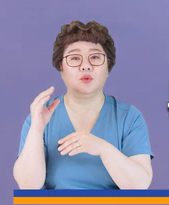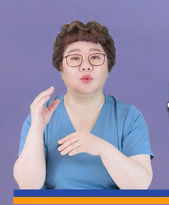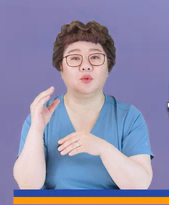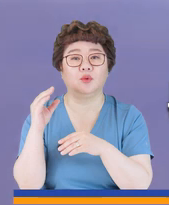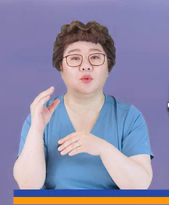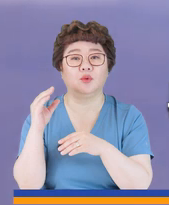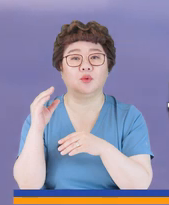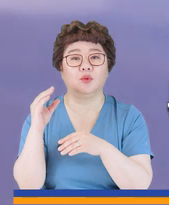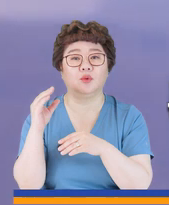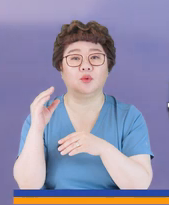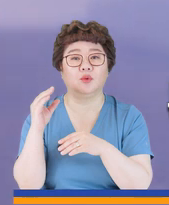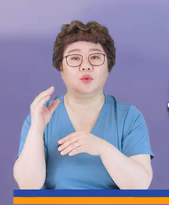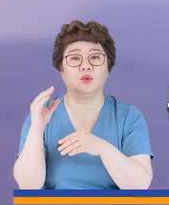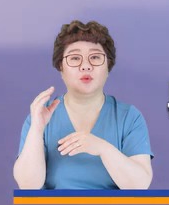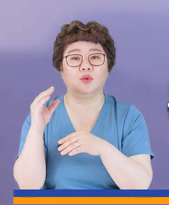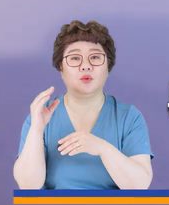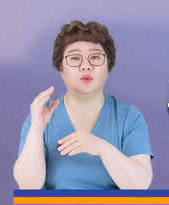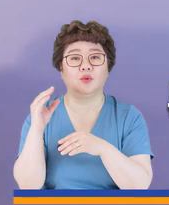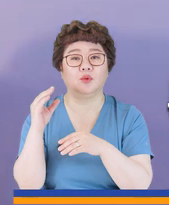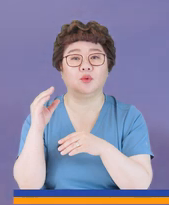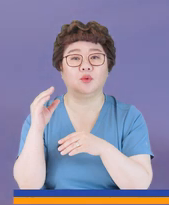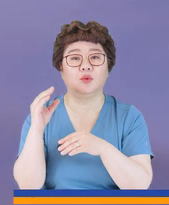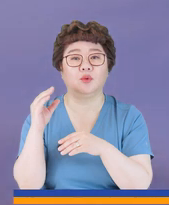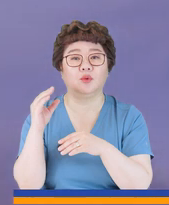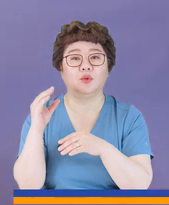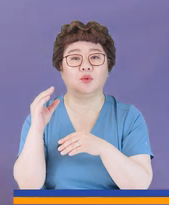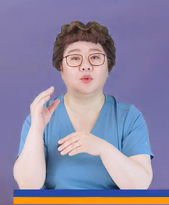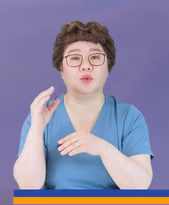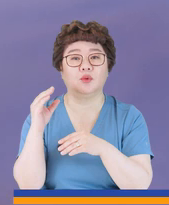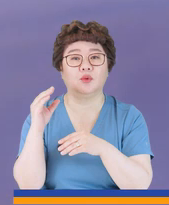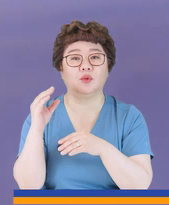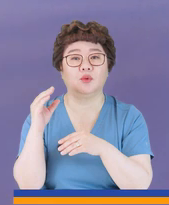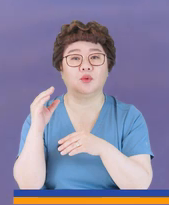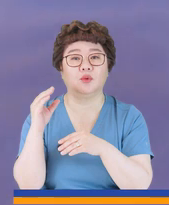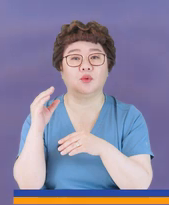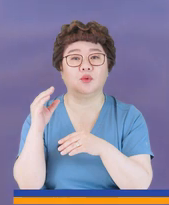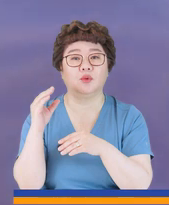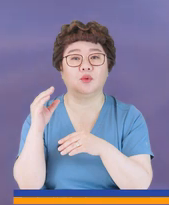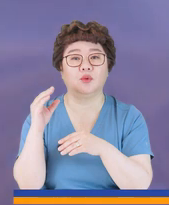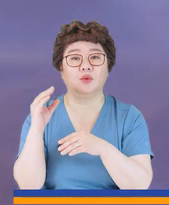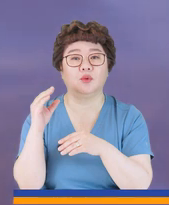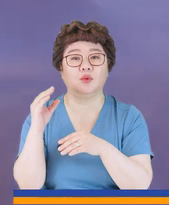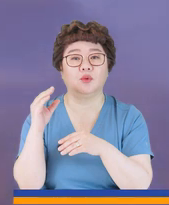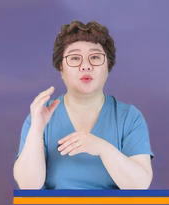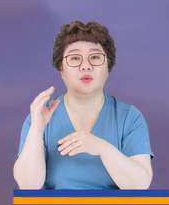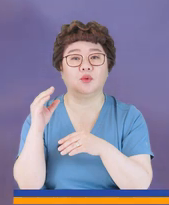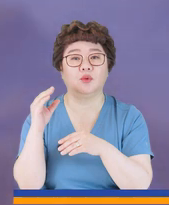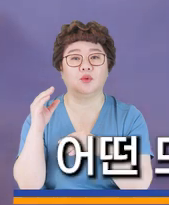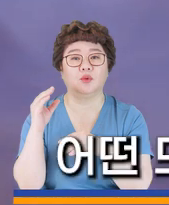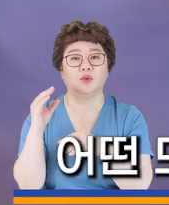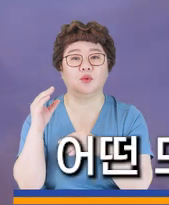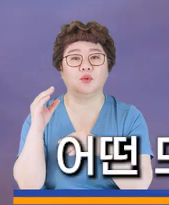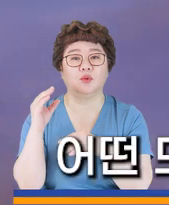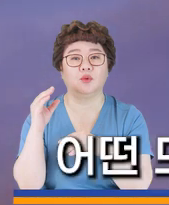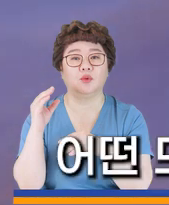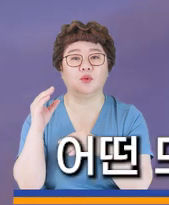여자 혐오나 남자 혐오가 많다는 얘기를 들었습니다. 성은 그냥 삶이고 도구라는 생각이 듭니다.